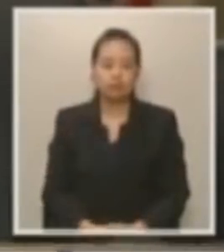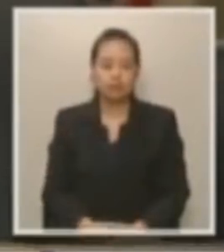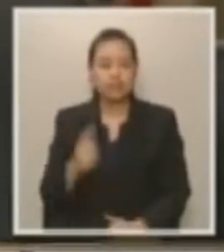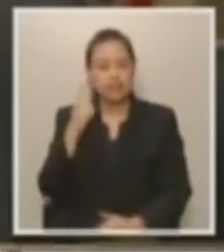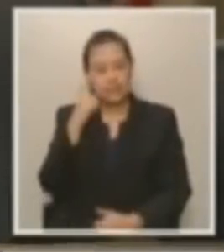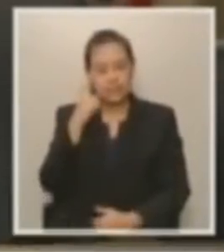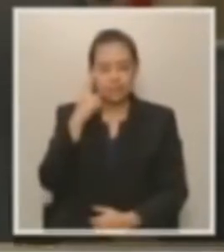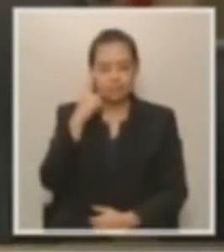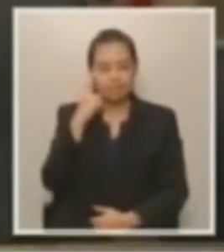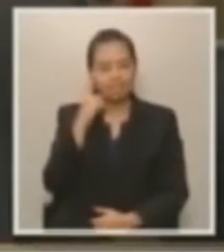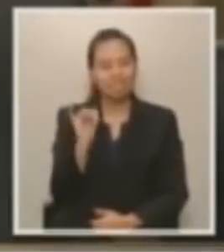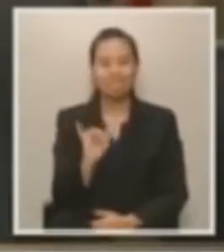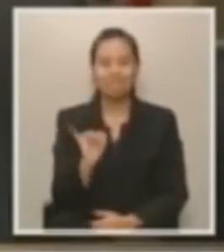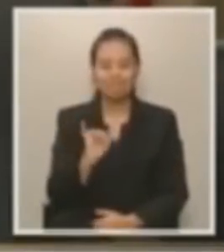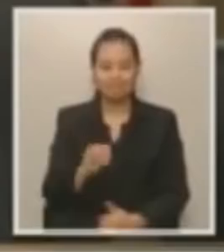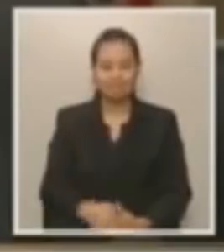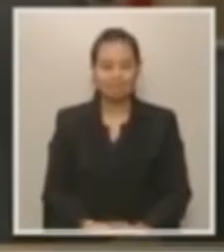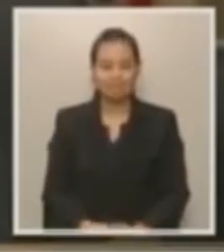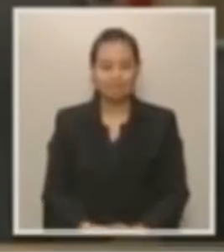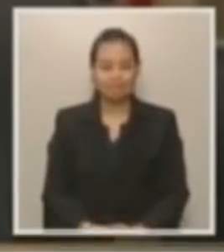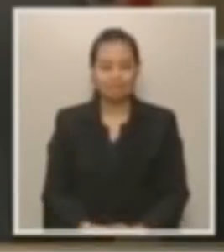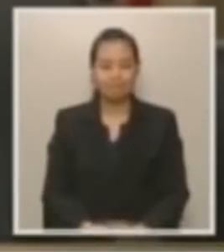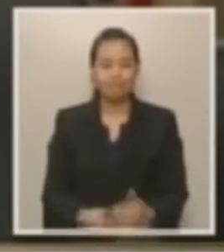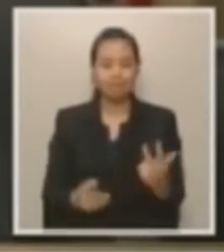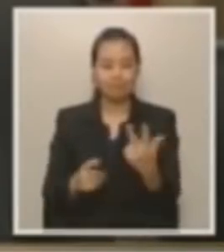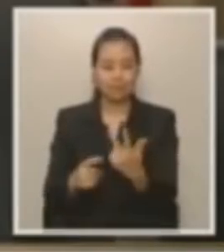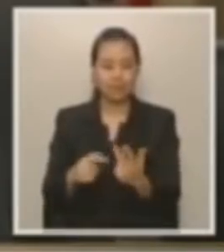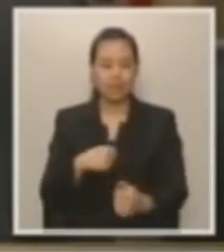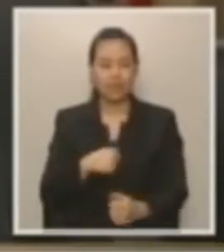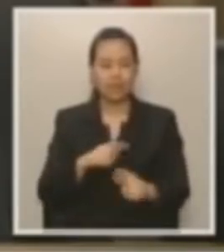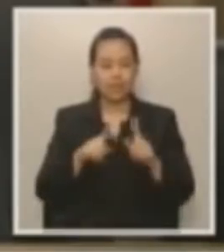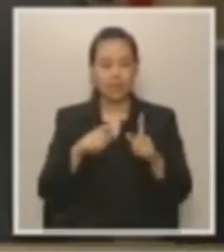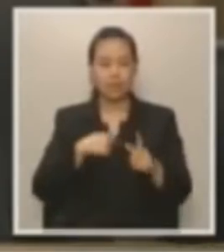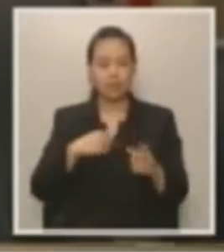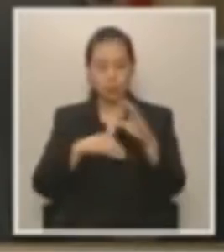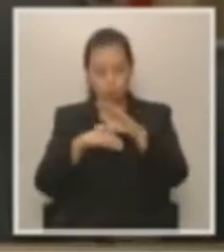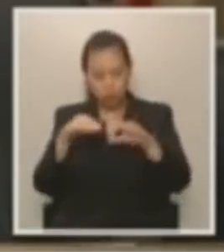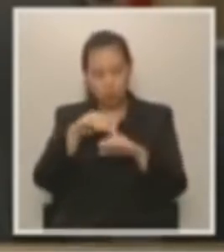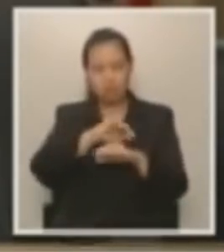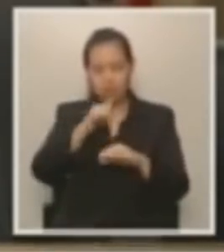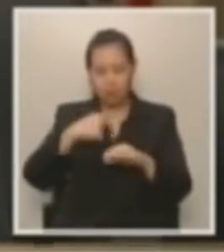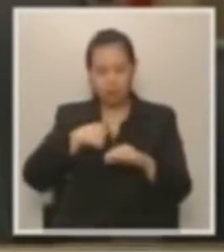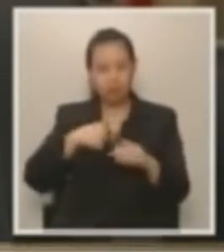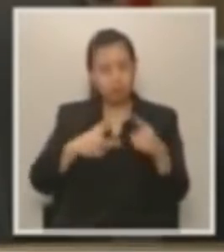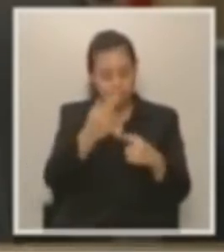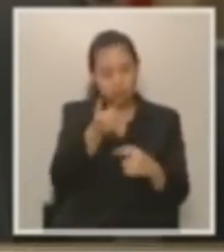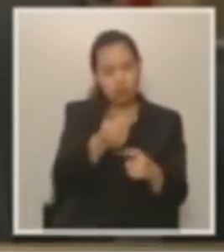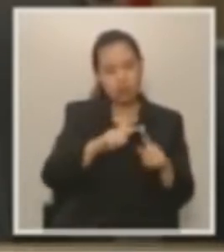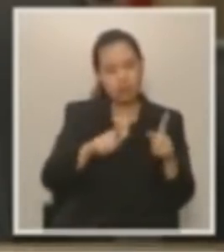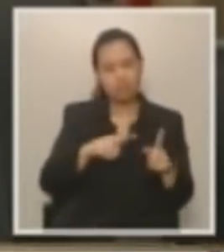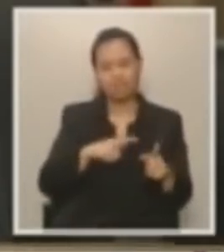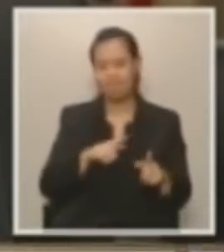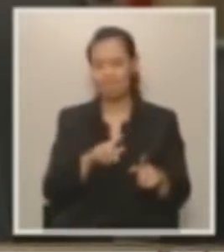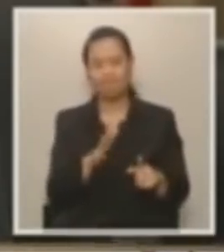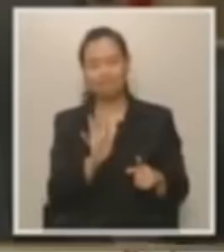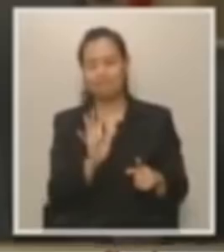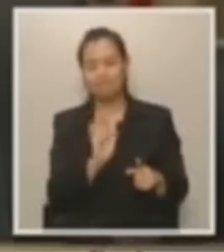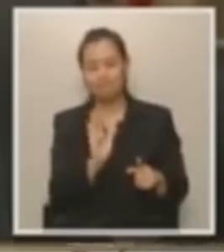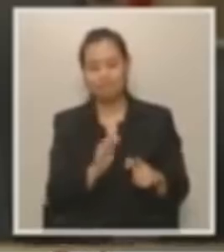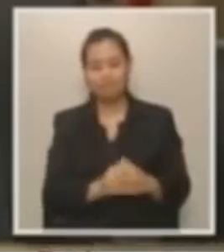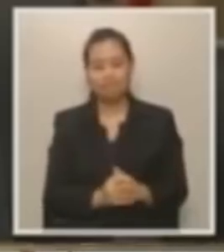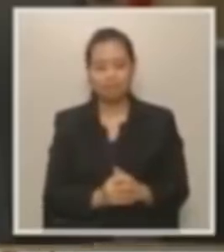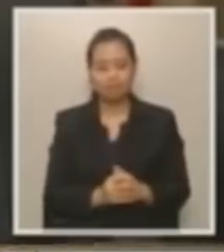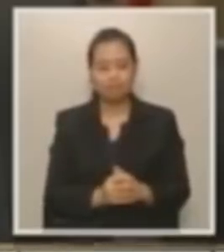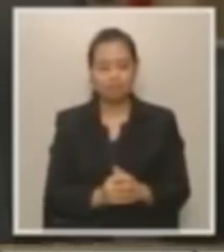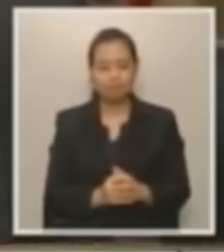ลยังมีงบที่น่าจะปรับลดได้แต่ท่านก็ไม่ปรับลดนะคะยกตัวอย่างของสทศนะคะมีงบในการบริ